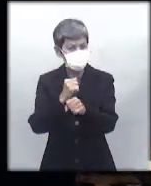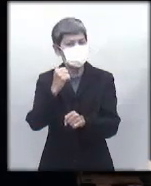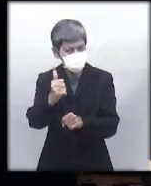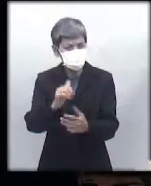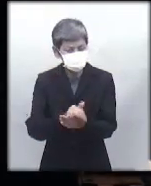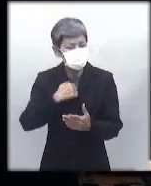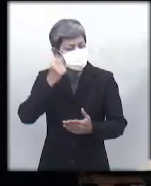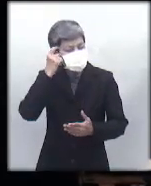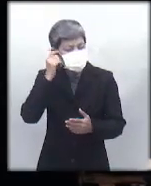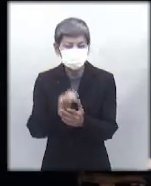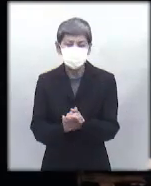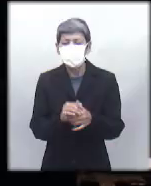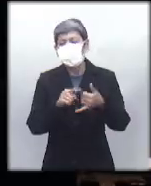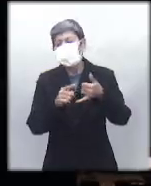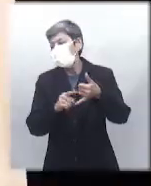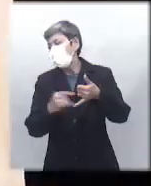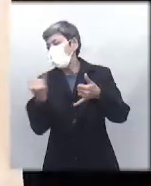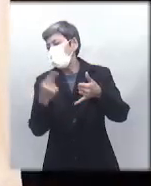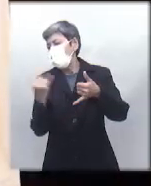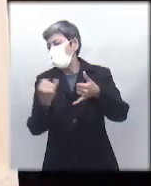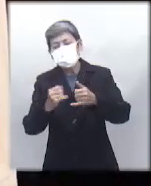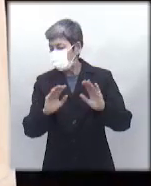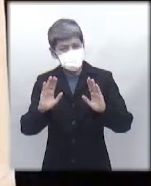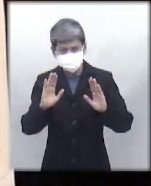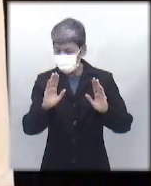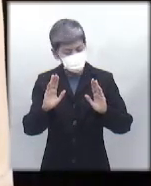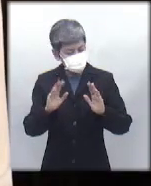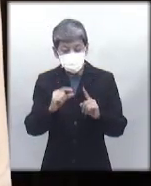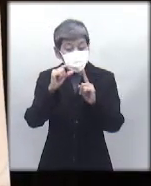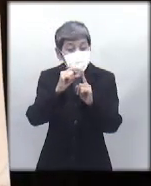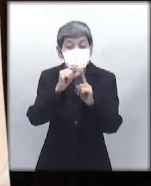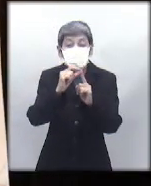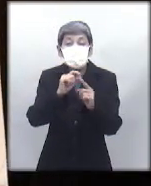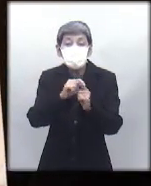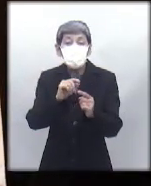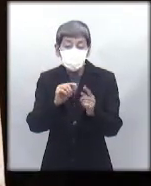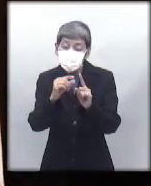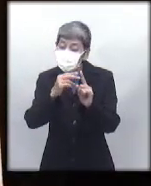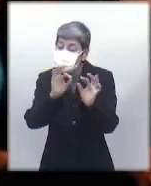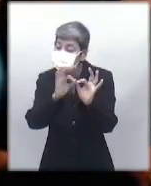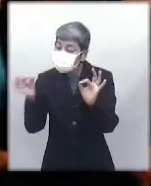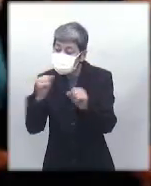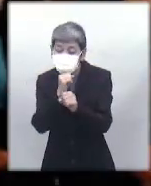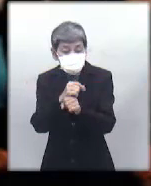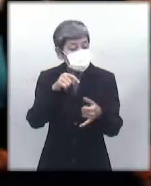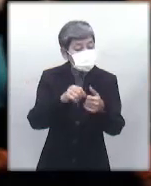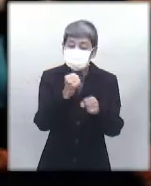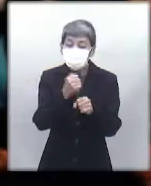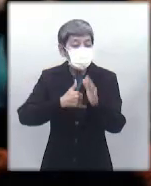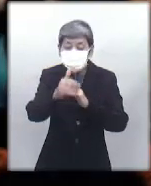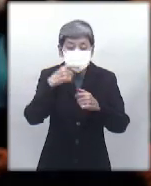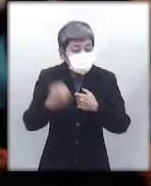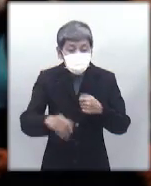นะครับไม่ใช่ที่เขาตีค่าด้อยมาตามนิยามต่างๆหรือตามทฤษฎีต่างๆเมื่อเราทดลองดูแล้วว่ามัน